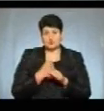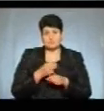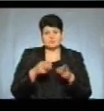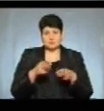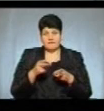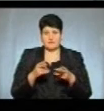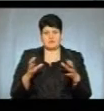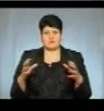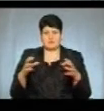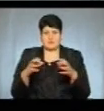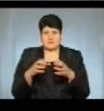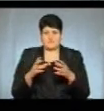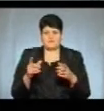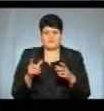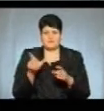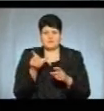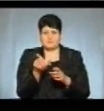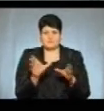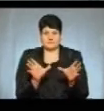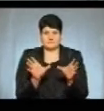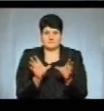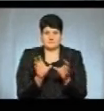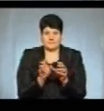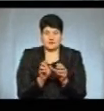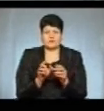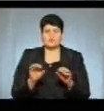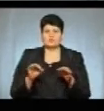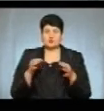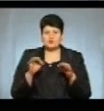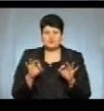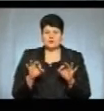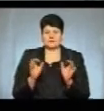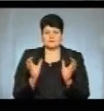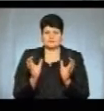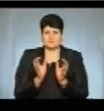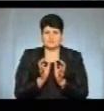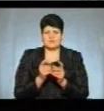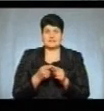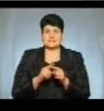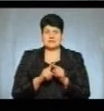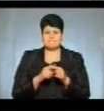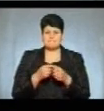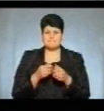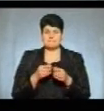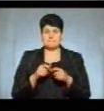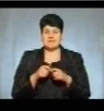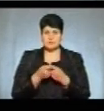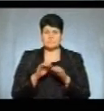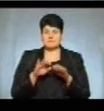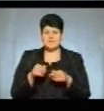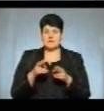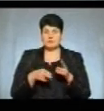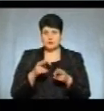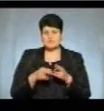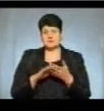зовнішньої фіксації на передній відділ тазу, що дозволили нам застабілізувати даний перелом. Після операції пацієнтки